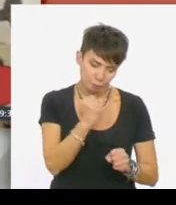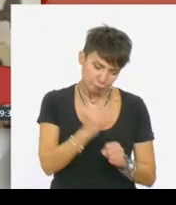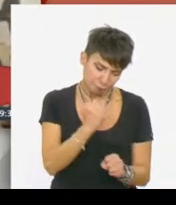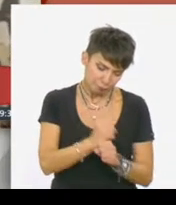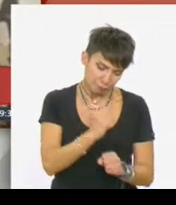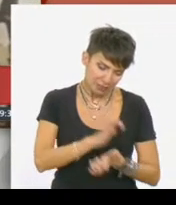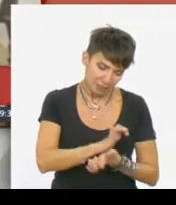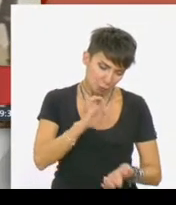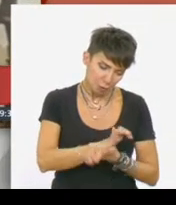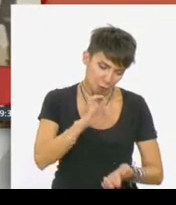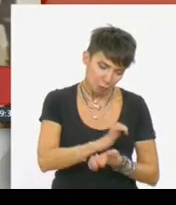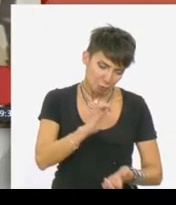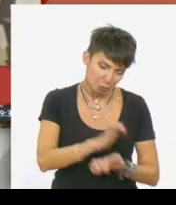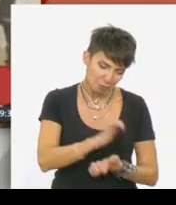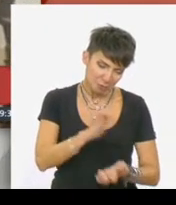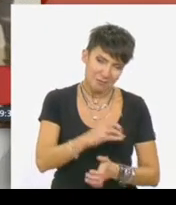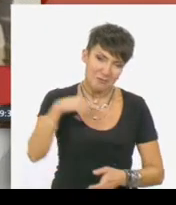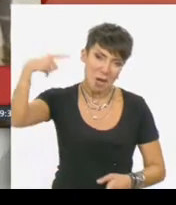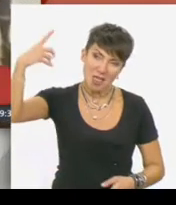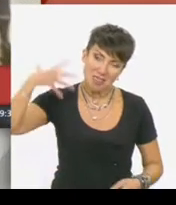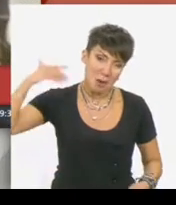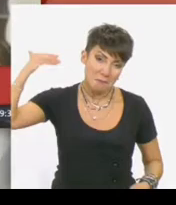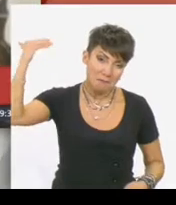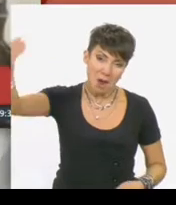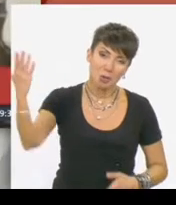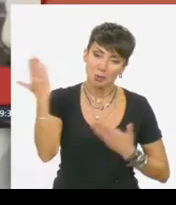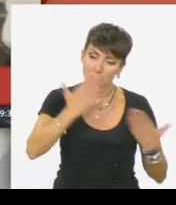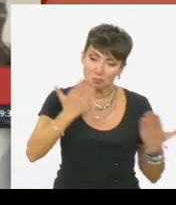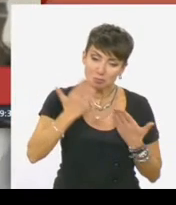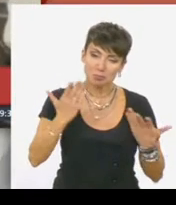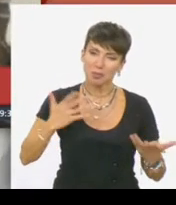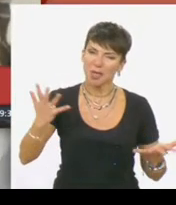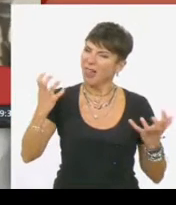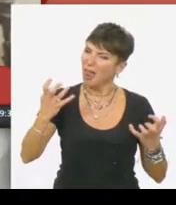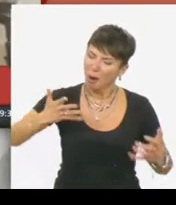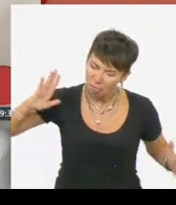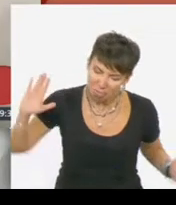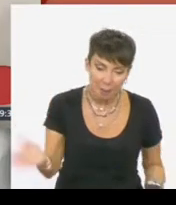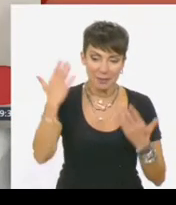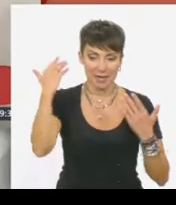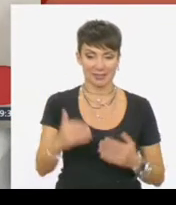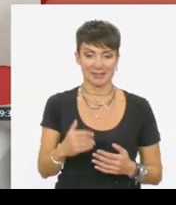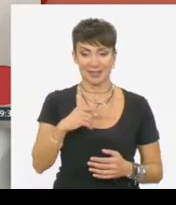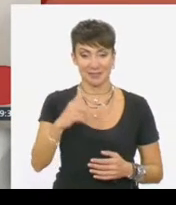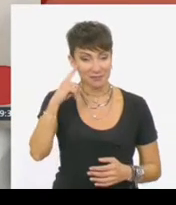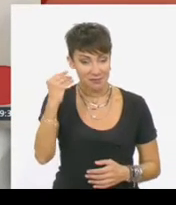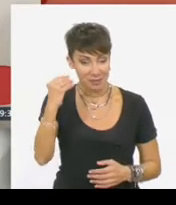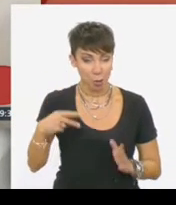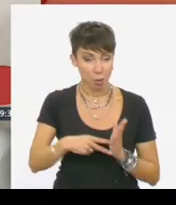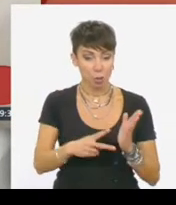της τυπογραφίας με το όνειρο να σπουδάσει έστω και στο κατόφλι των 90 του χρόνων. Το